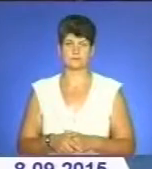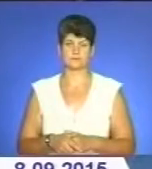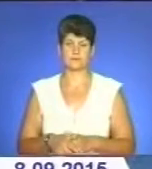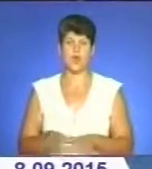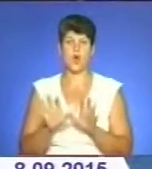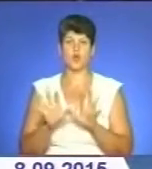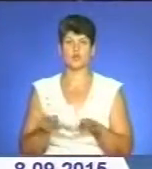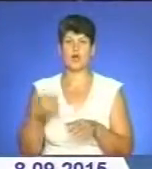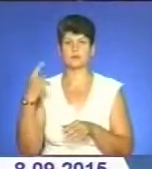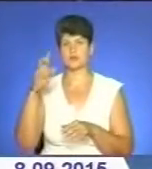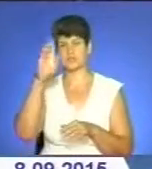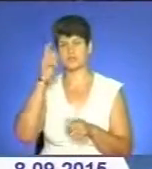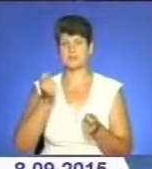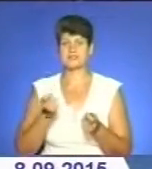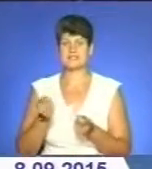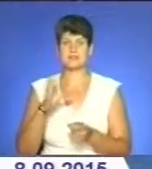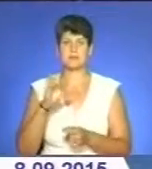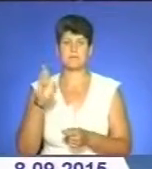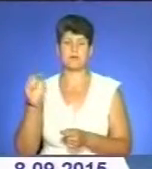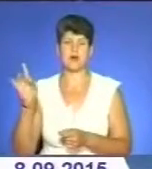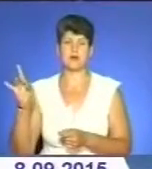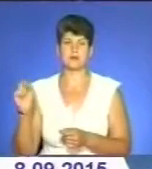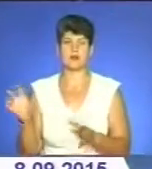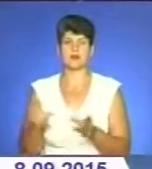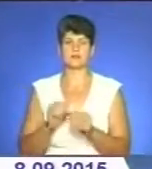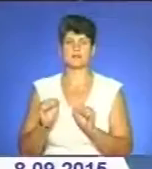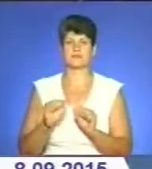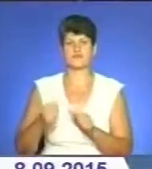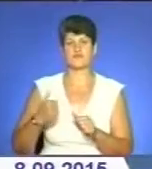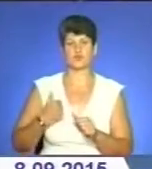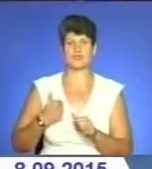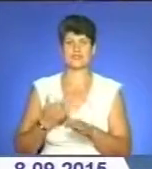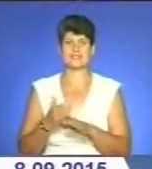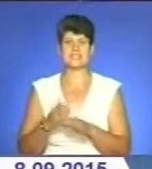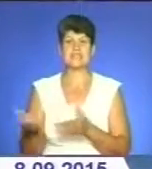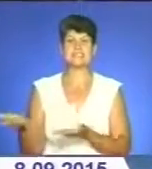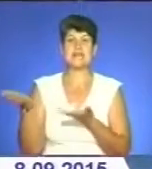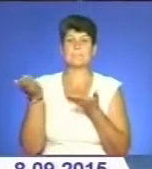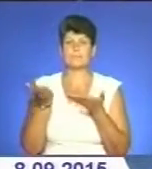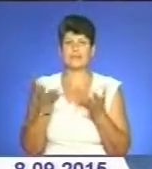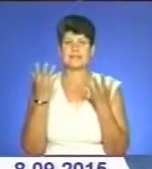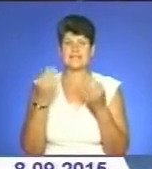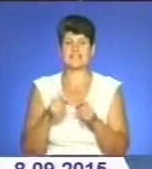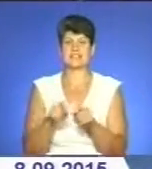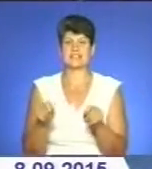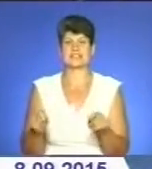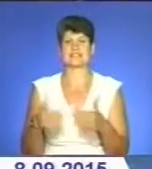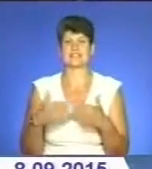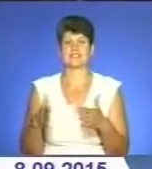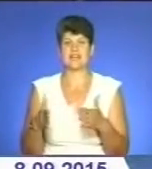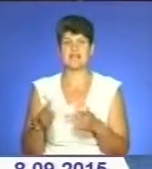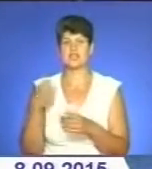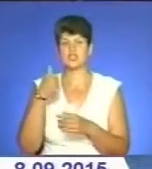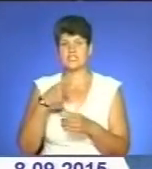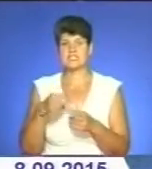Голова обласної державної адміністрації Степан Барна разом з керівництвом військової частини запрошує на День відкритих дверей з нагоди річниці відновлення